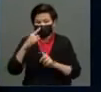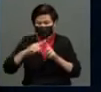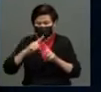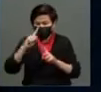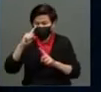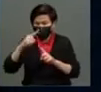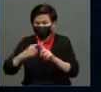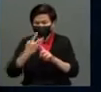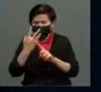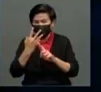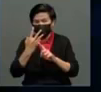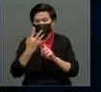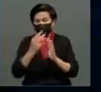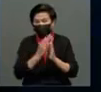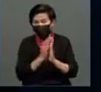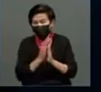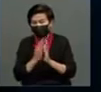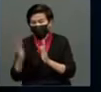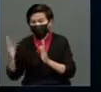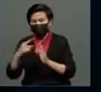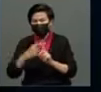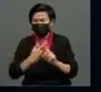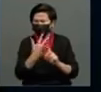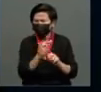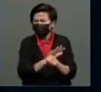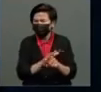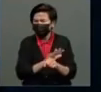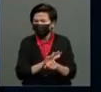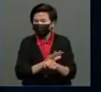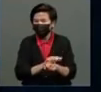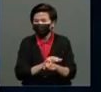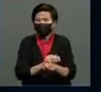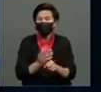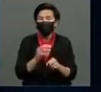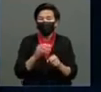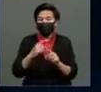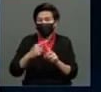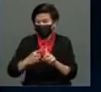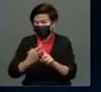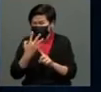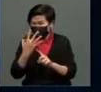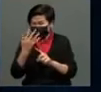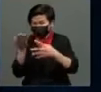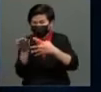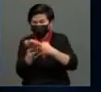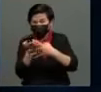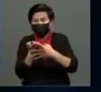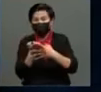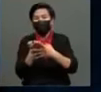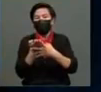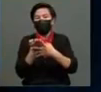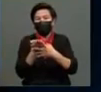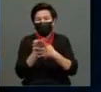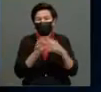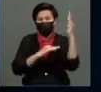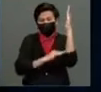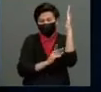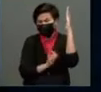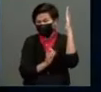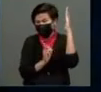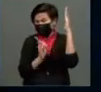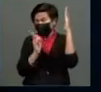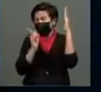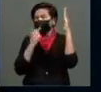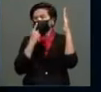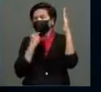เห็นนะครับว่ายอดสีแดงเนี่ยชันขึ้นมาแล้วตอนนี้เรากินเวลาไปประมาณเดือนกว่าๆแต่ยอดครั้งนี้สูงกว่